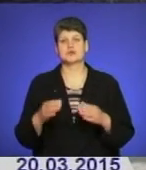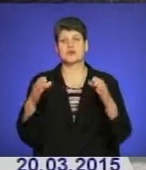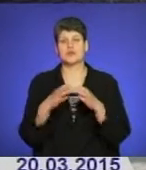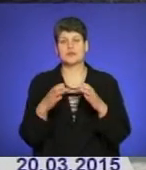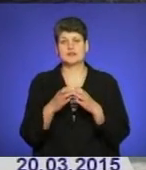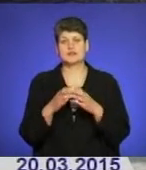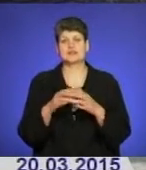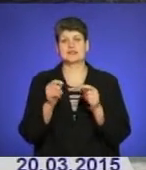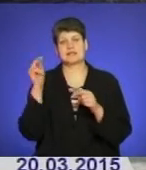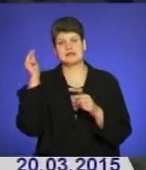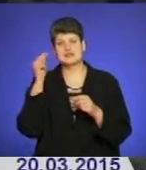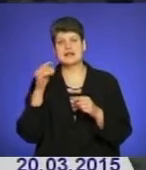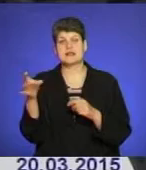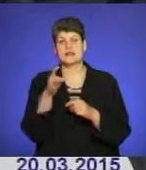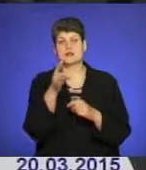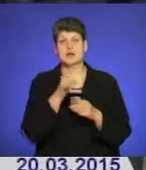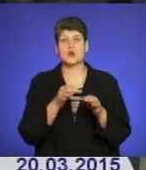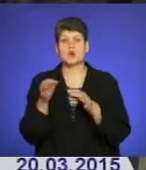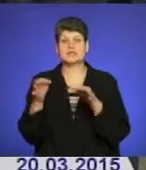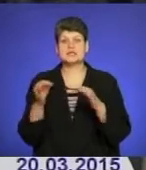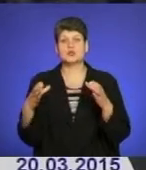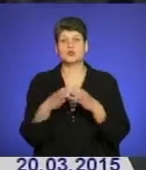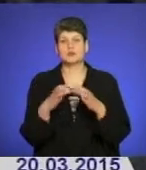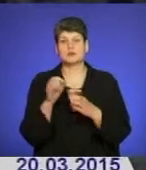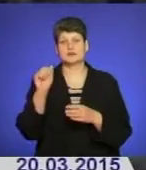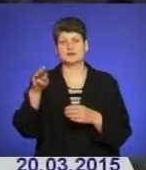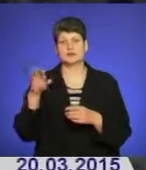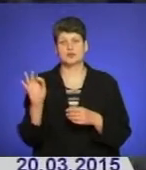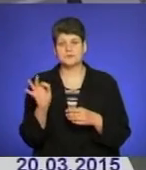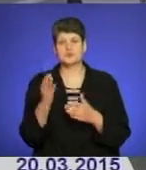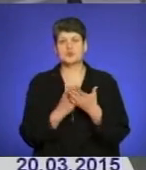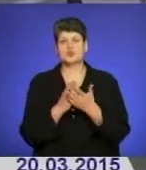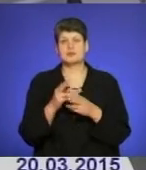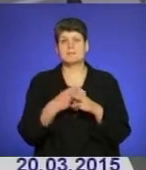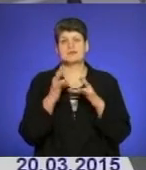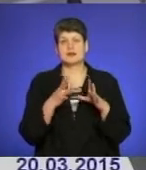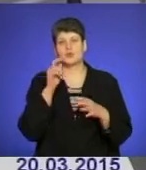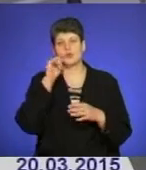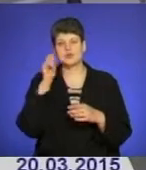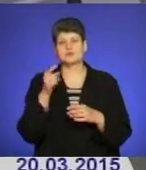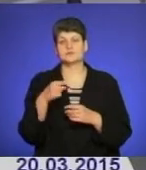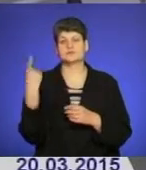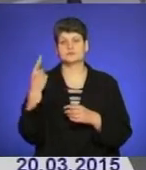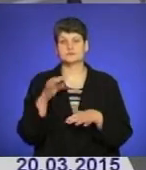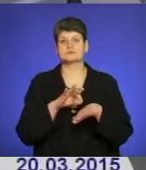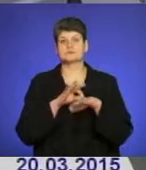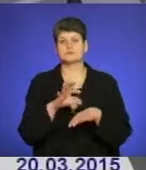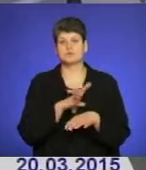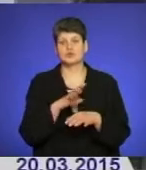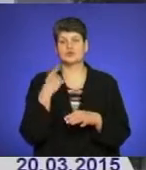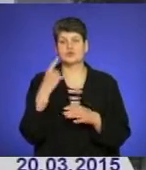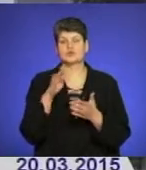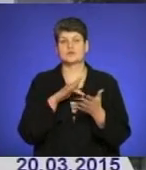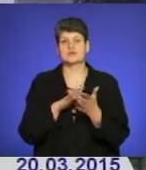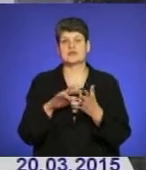Командно-штабні навчання регіональної координаційної групи антитерористичного центру управління Служби безпеки України в Тернопільській області пройшли сьогодні в обласному